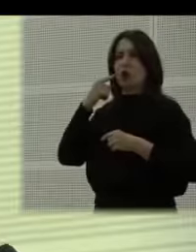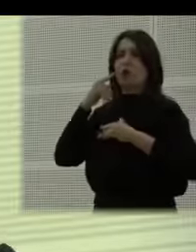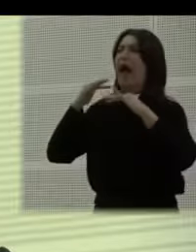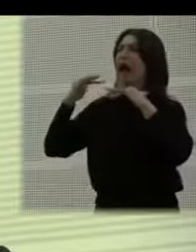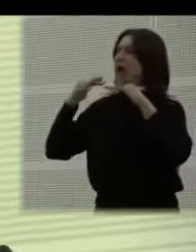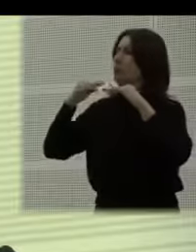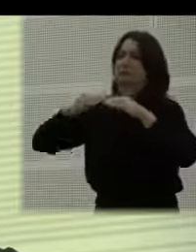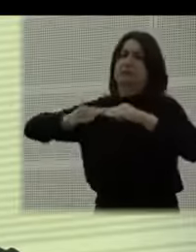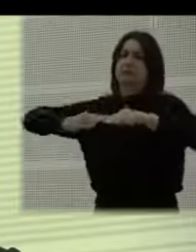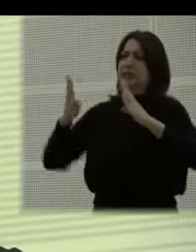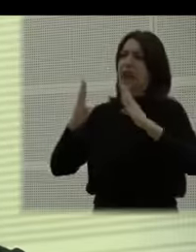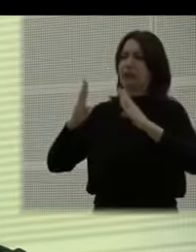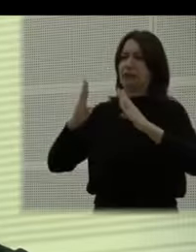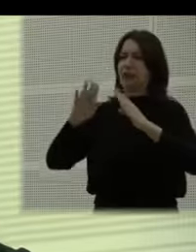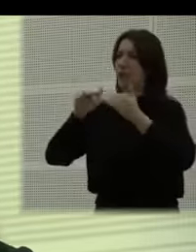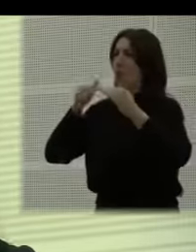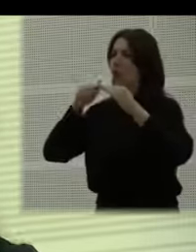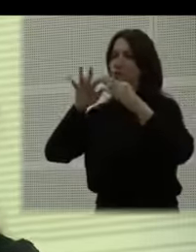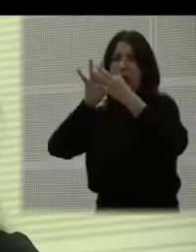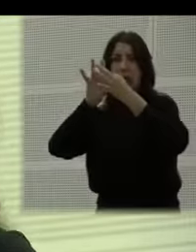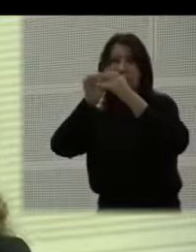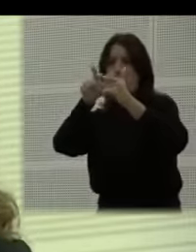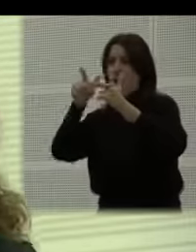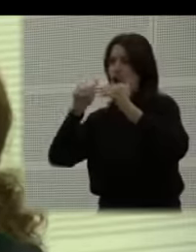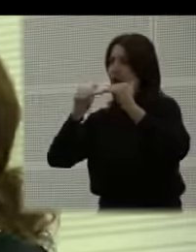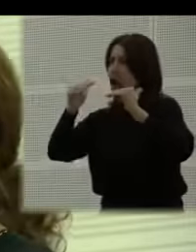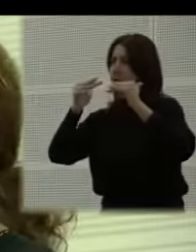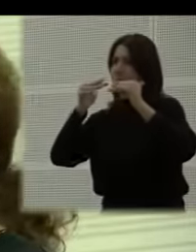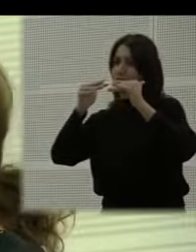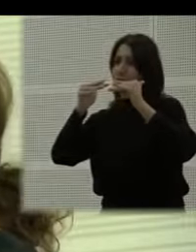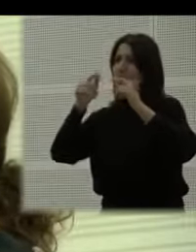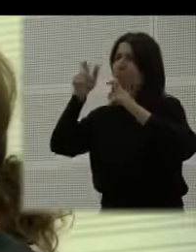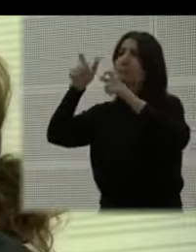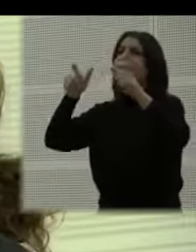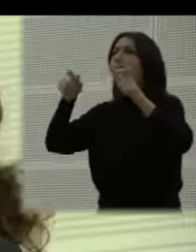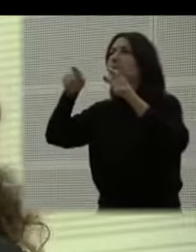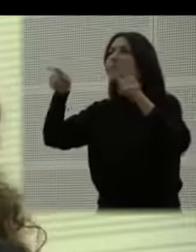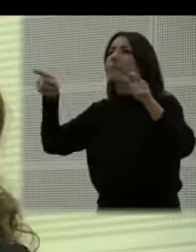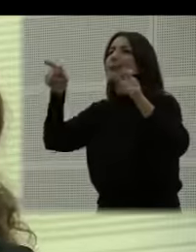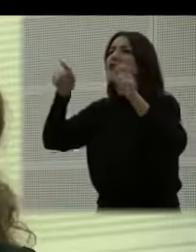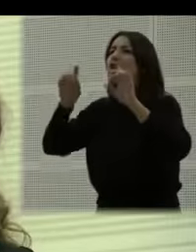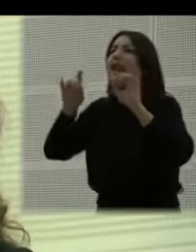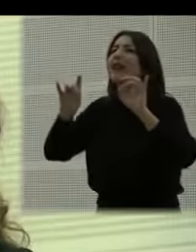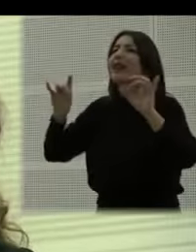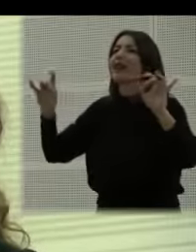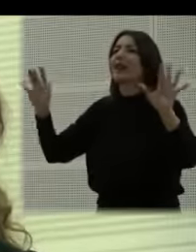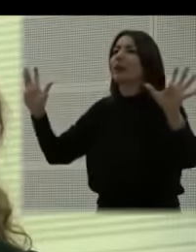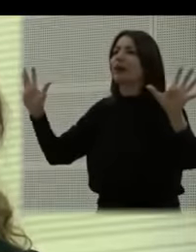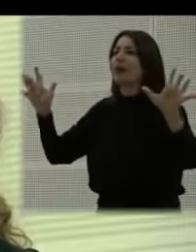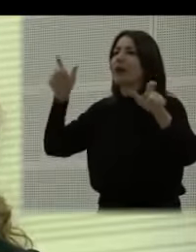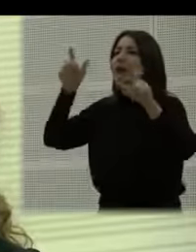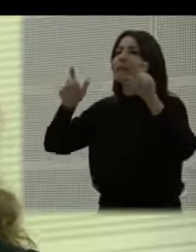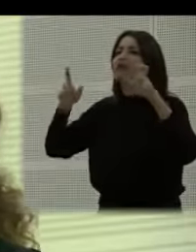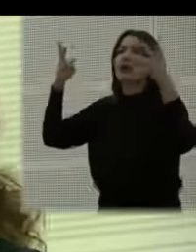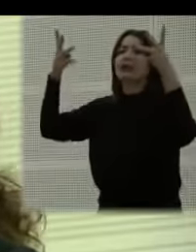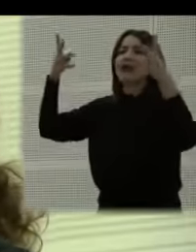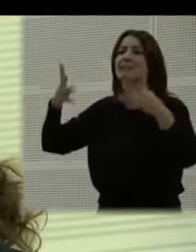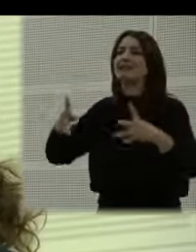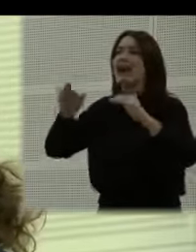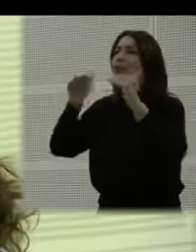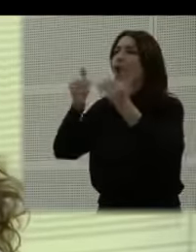con me stessa e con il mondo. Un mondo di persone libere, un mondo di persone che possono realizzare, un mondo migliore anche